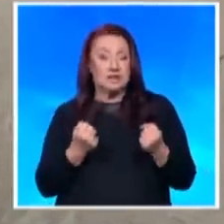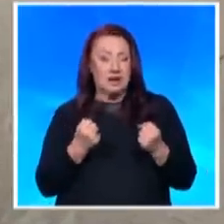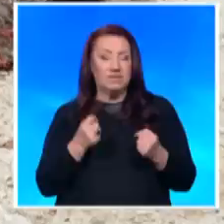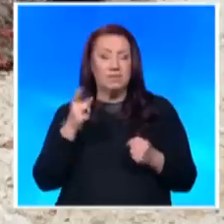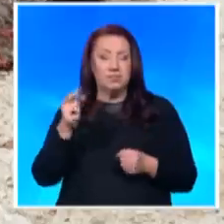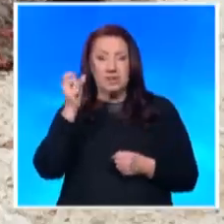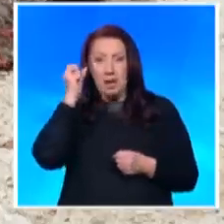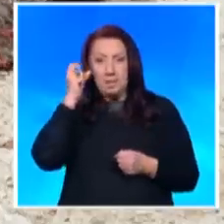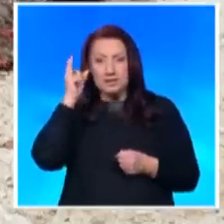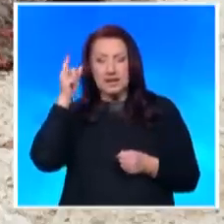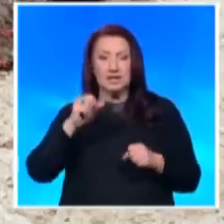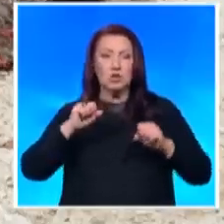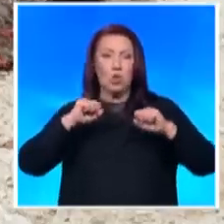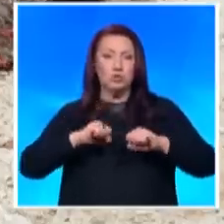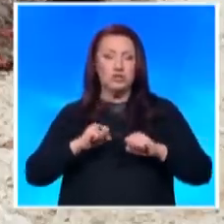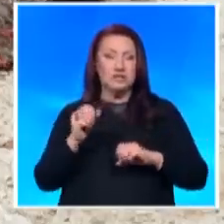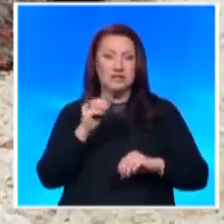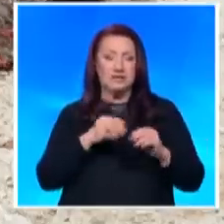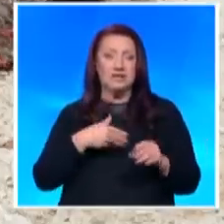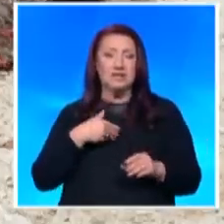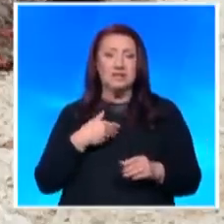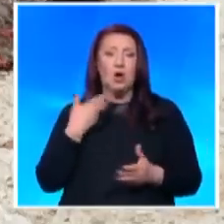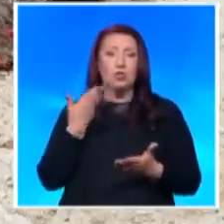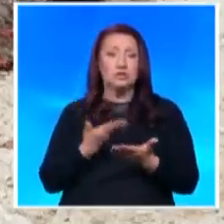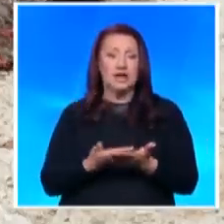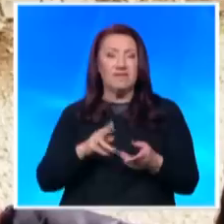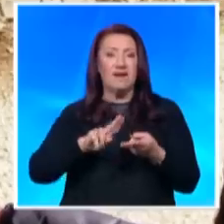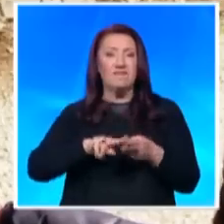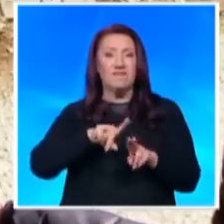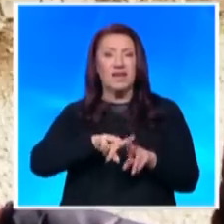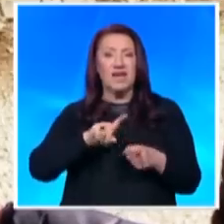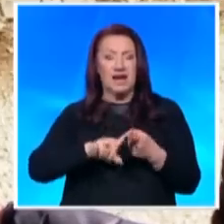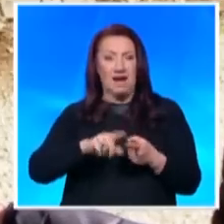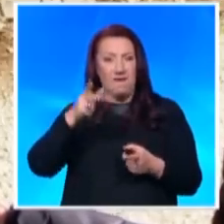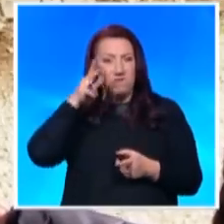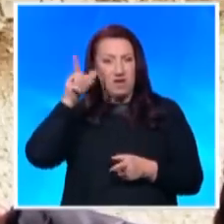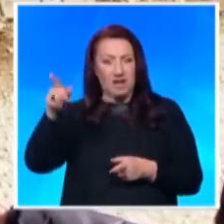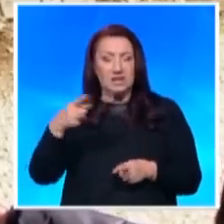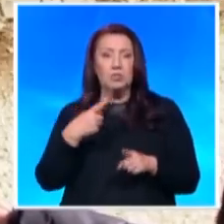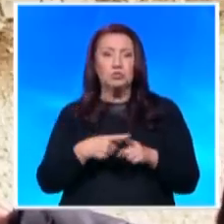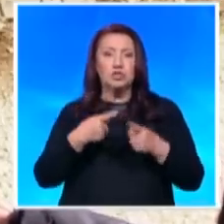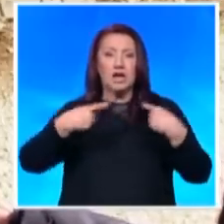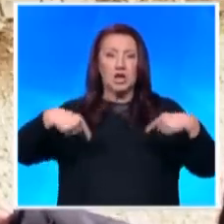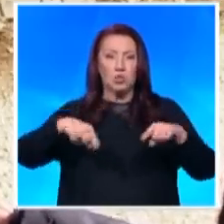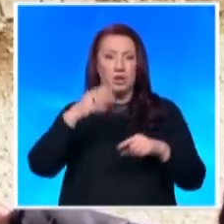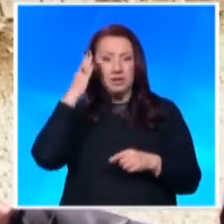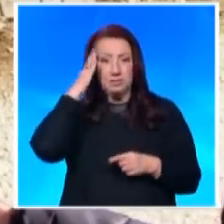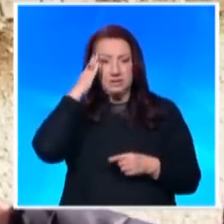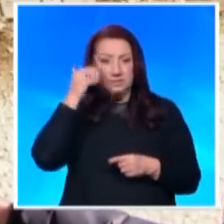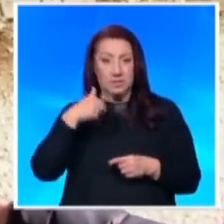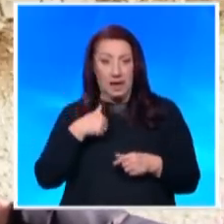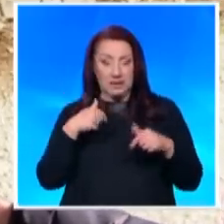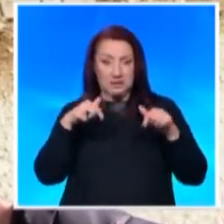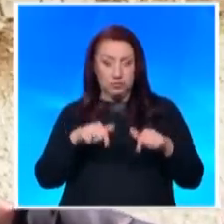поискаха оставките на управителя на ВИК Варна и на регионалния министър. Аз съм тук от 2 месеца. Осигурил съм финансиране